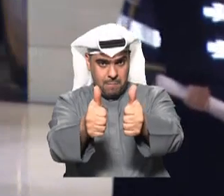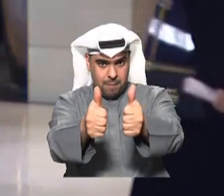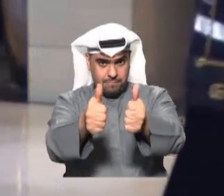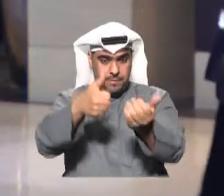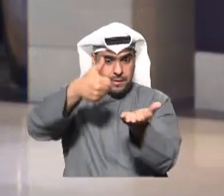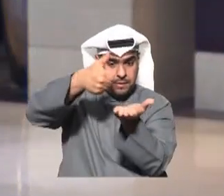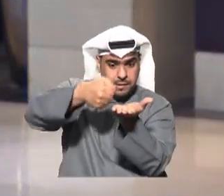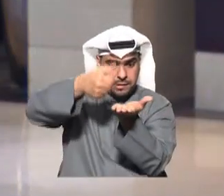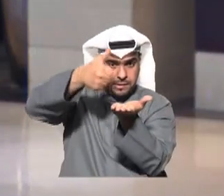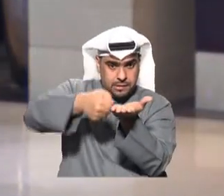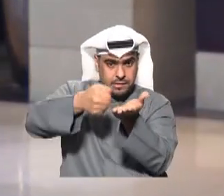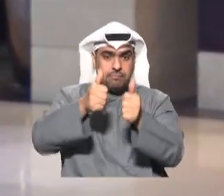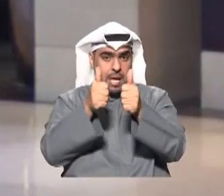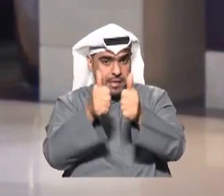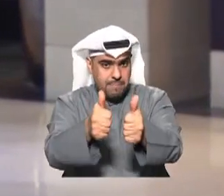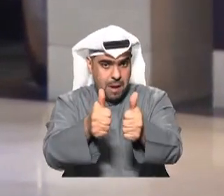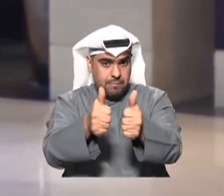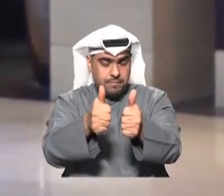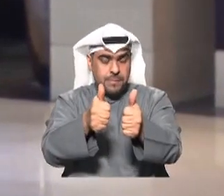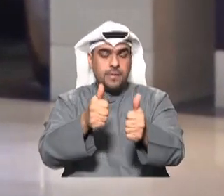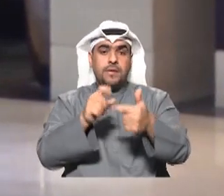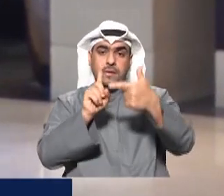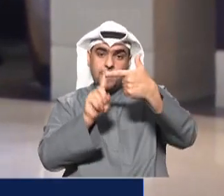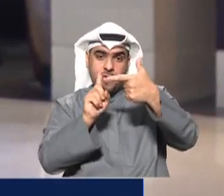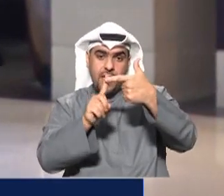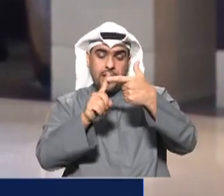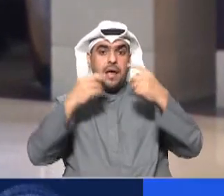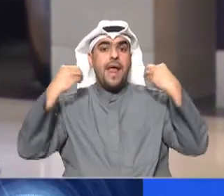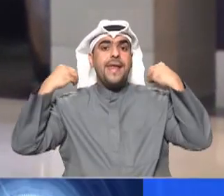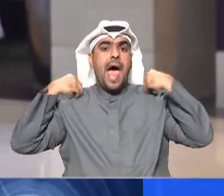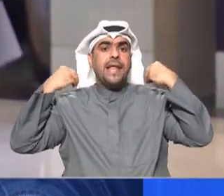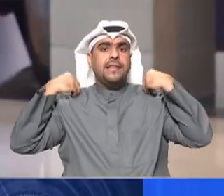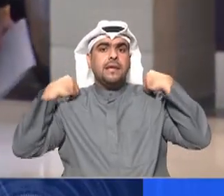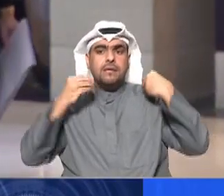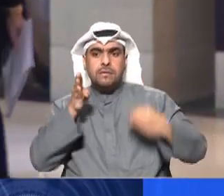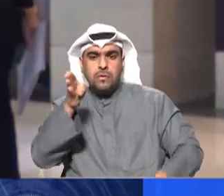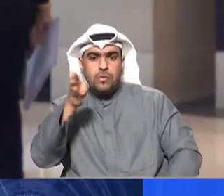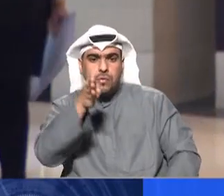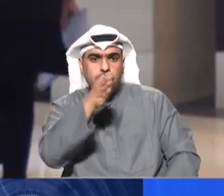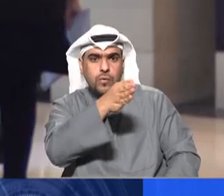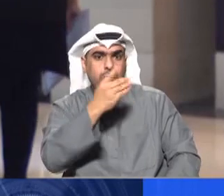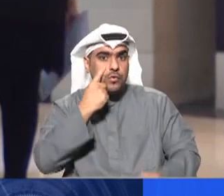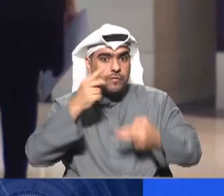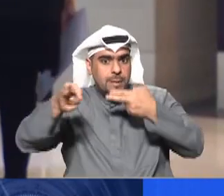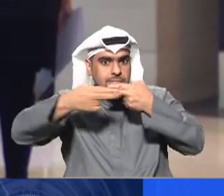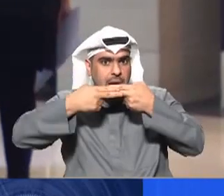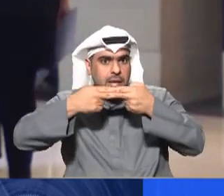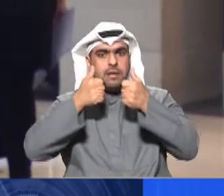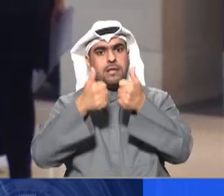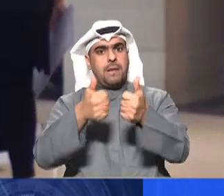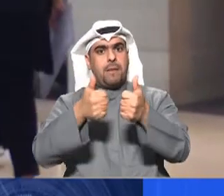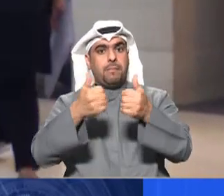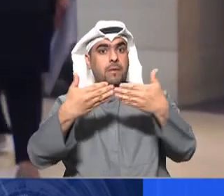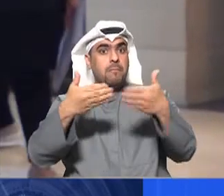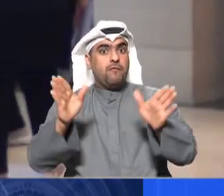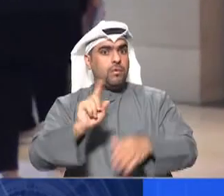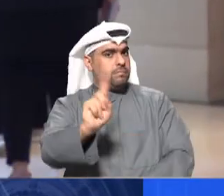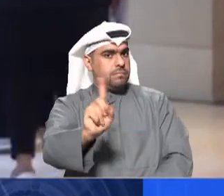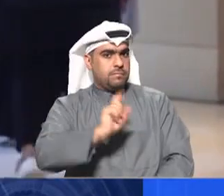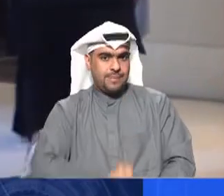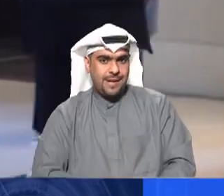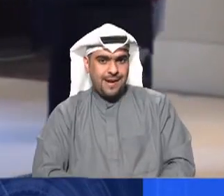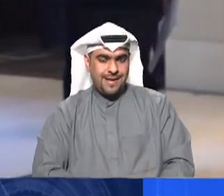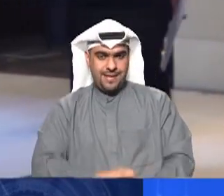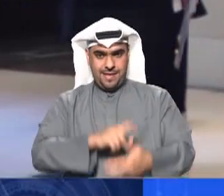إغلاق الصالونات والنوادي. لمزيد من التفاصيل معنا نائب المدير العام لقطاع التخطيط